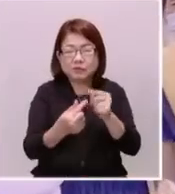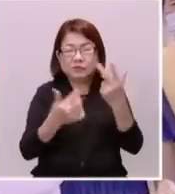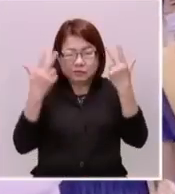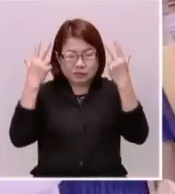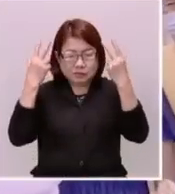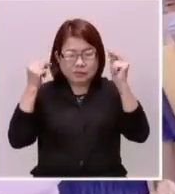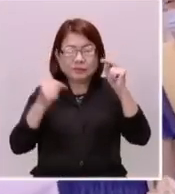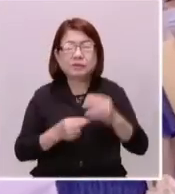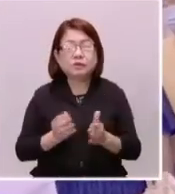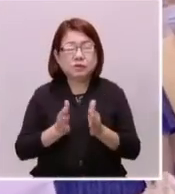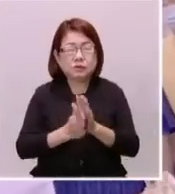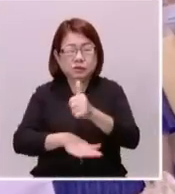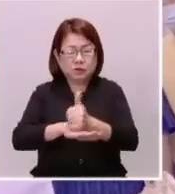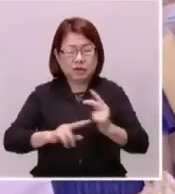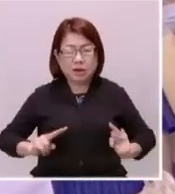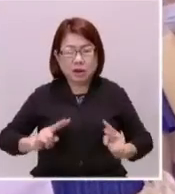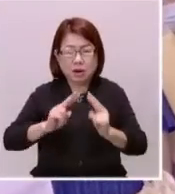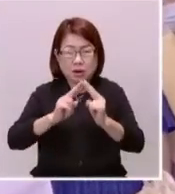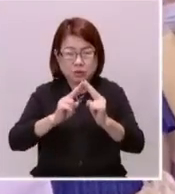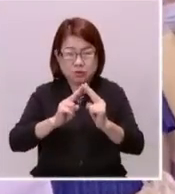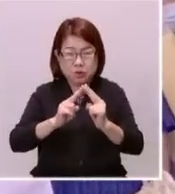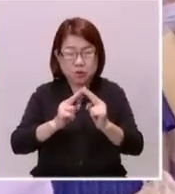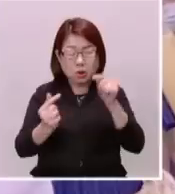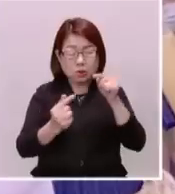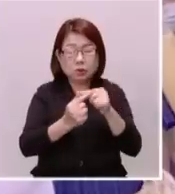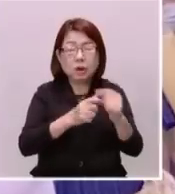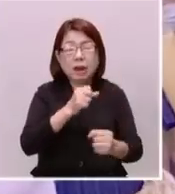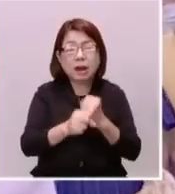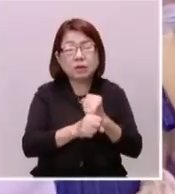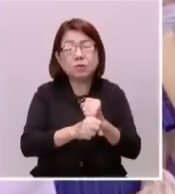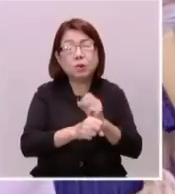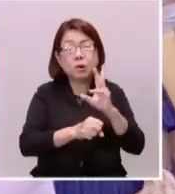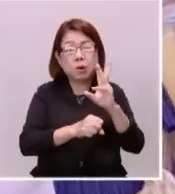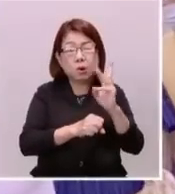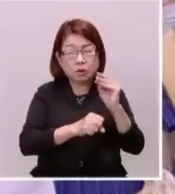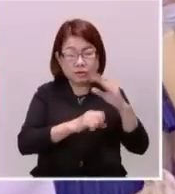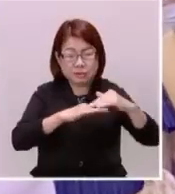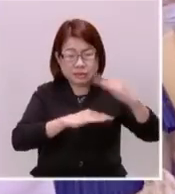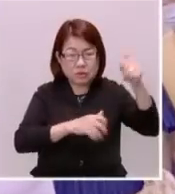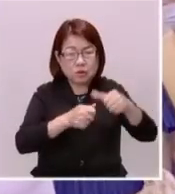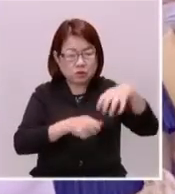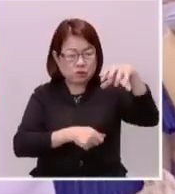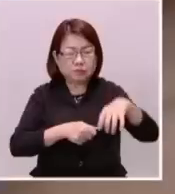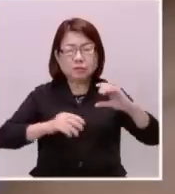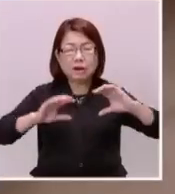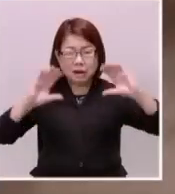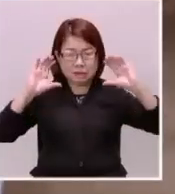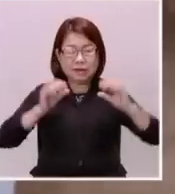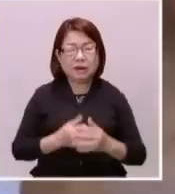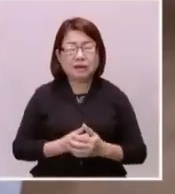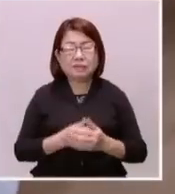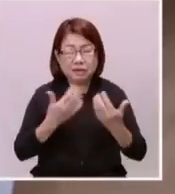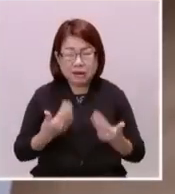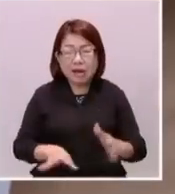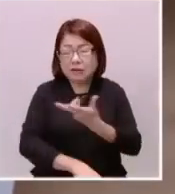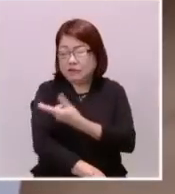ฐมนตรีและรัฐมนตรีที่มีอายุมากกว่า60ปีขึ้นไปที่ตึกสันติไมตรีทำเนียบรัฐบาลครับโดยหลังจากการฉี